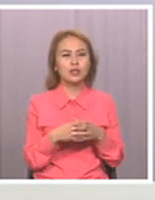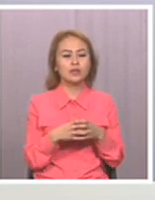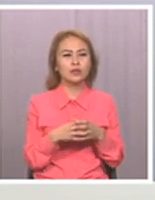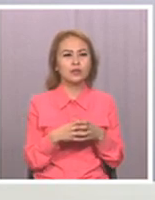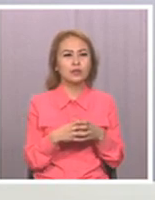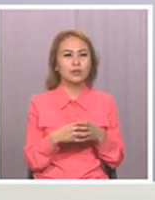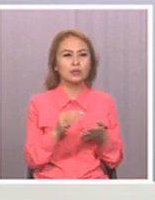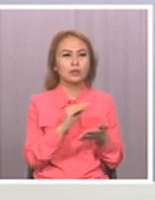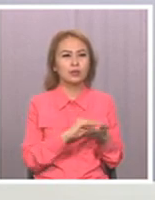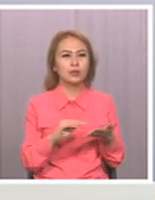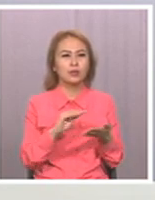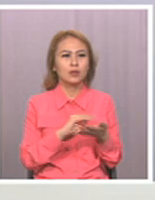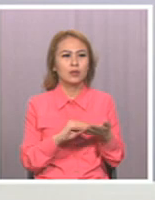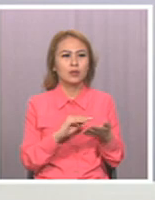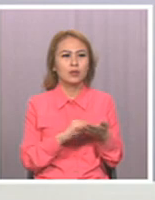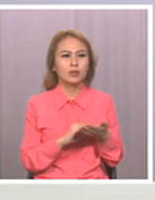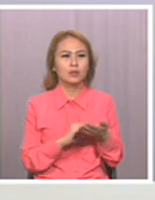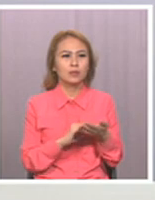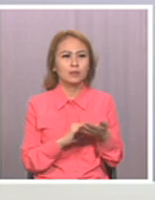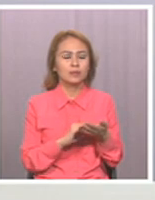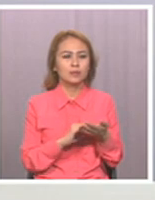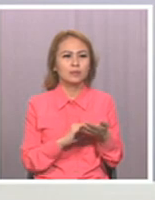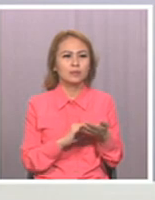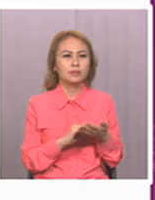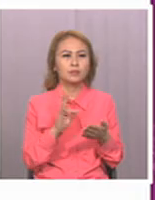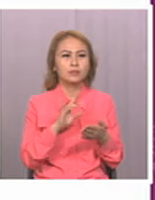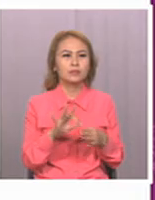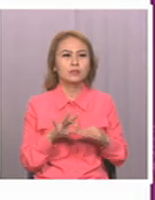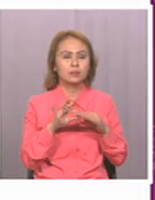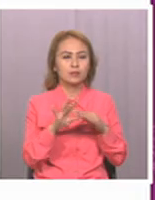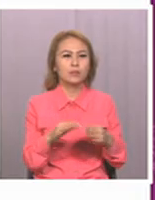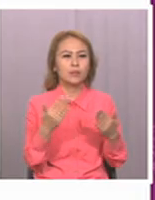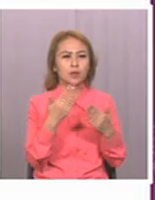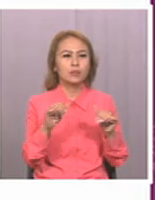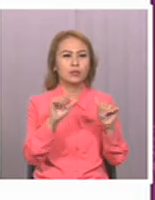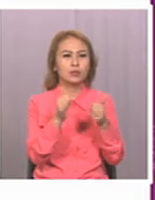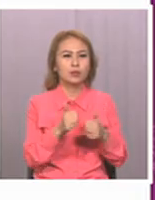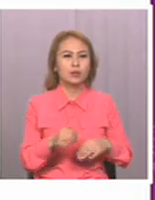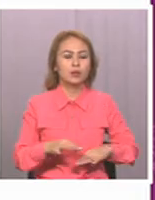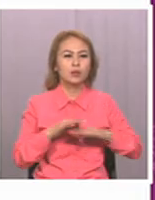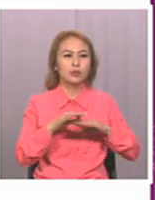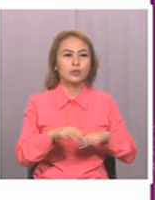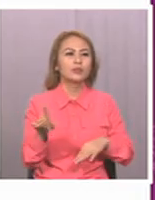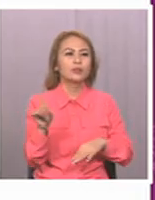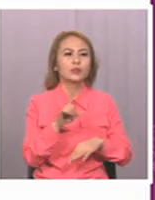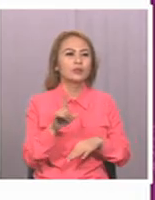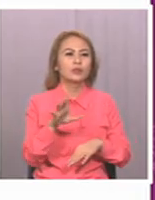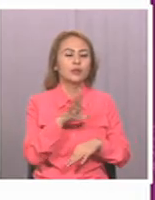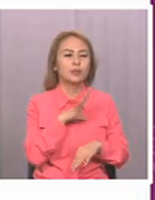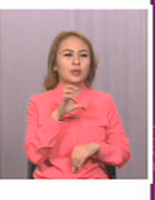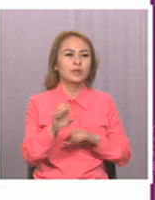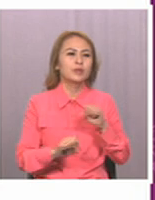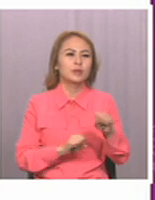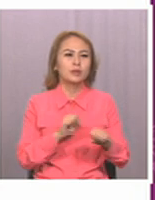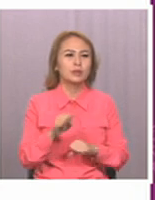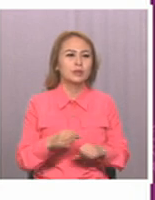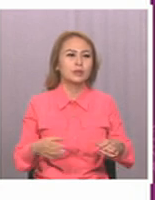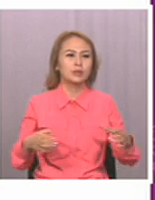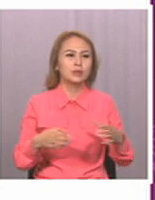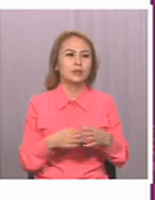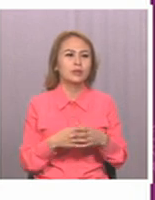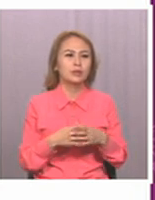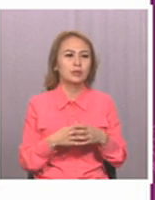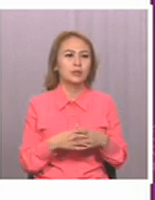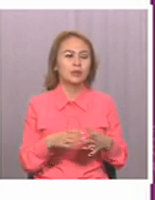кеткен барлық уақытқа бөлуіміз керек. Яғни, бұл формуланы қолдану үшін біз алдымен велосипедшінің барлық жүрген жолын